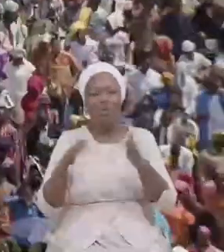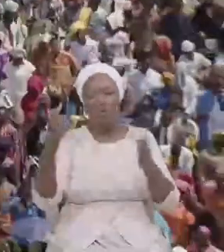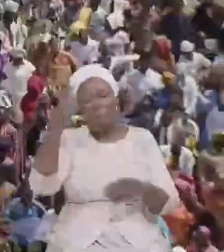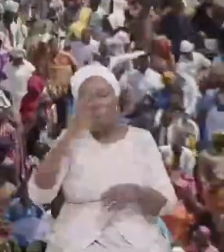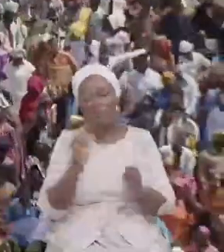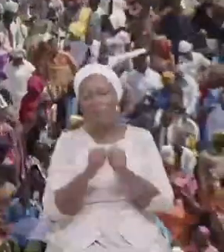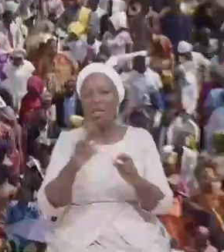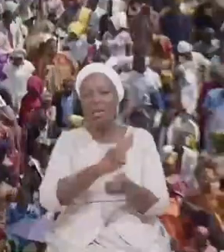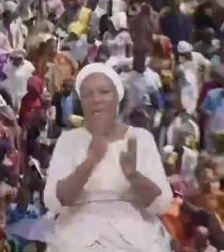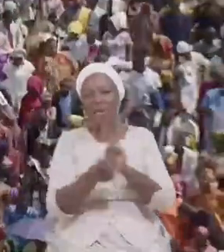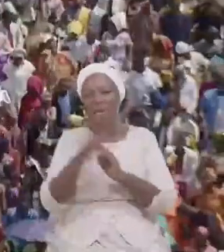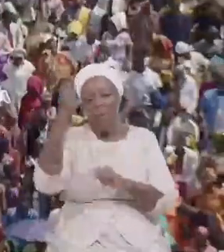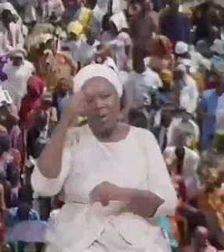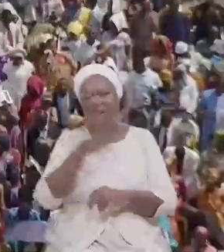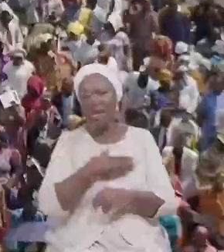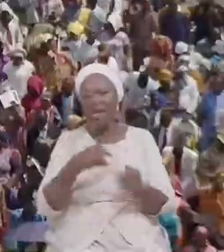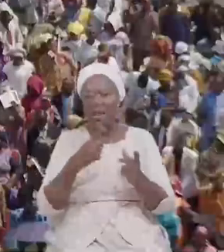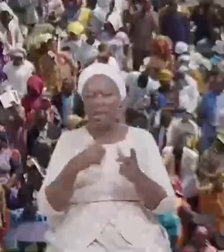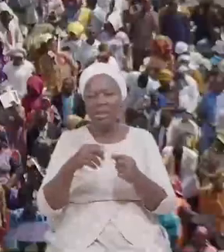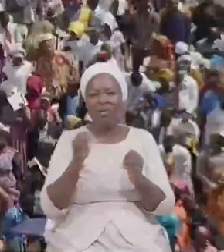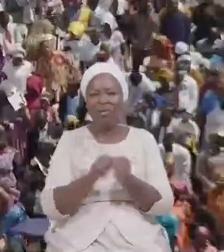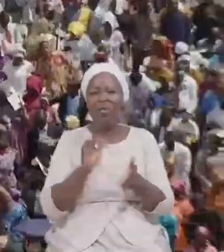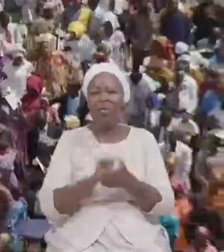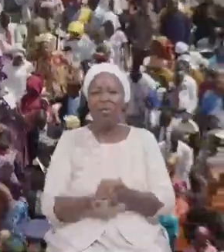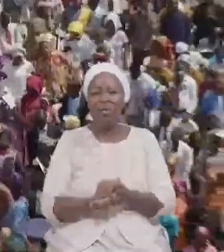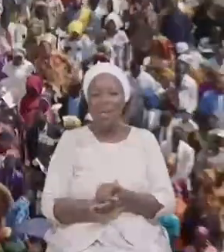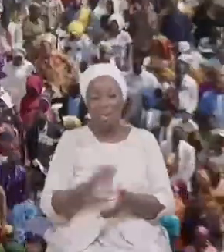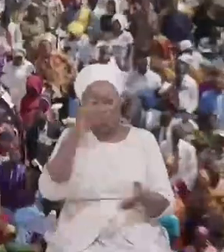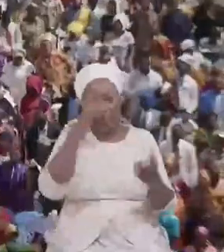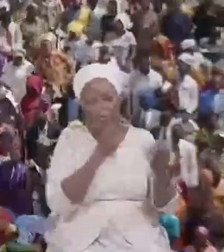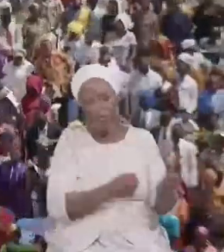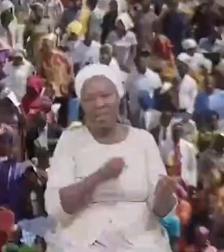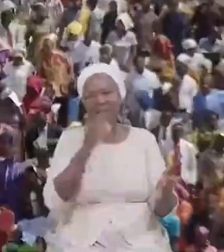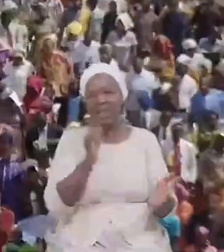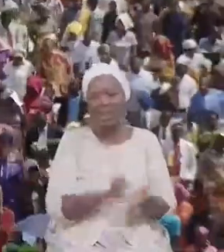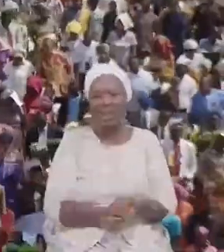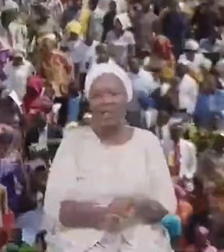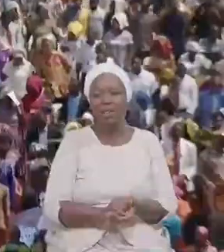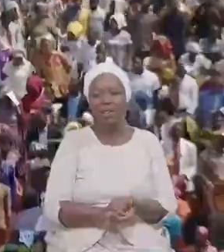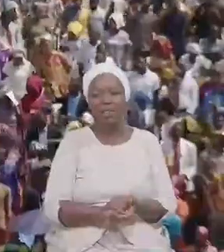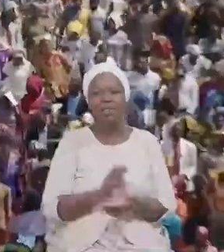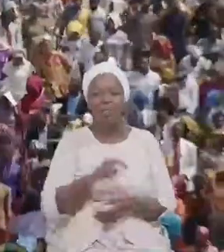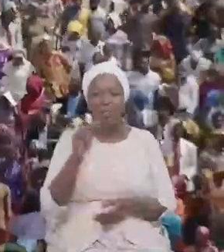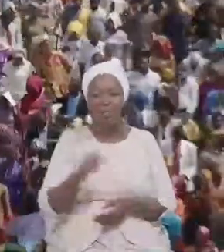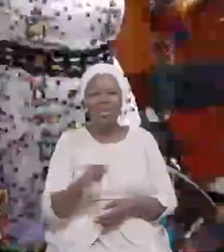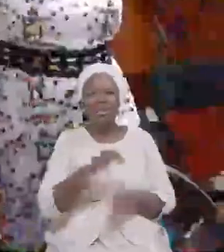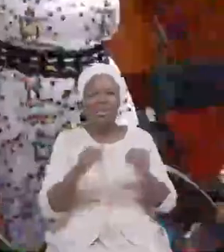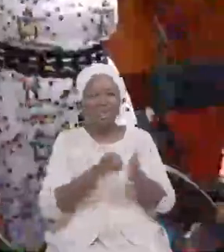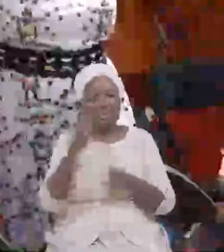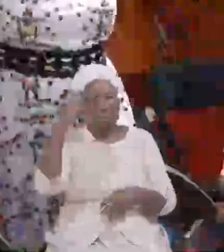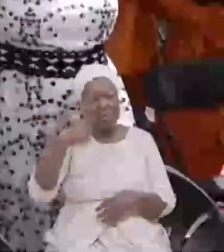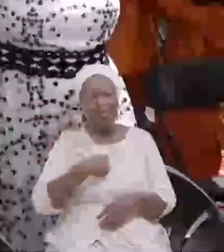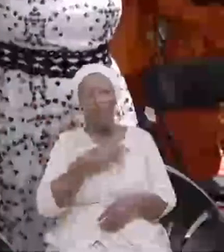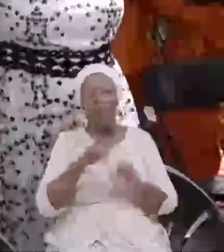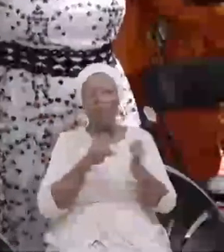Avec un cœur pénitent et dit, Seigneur, me voici, fais-le pour moi. Il le fera pour toi au nom